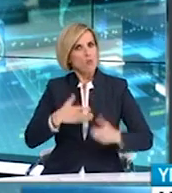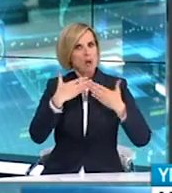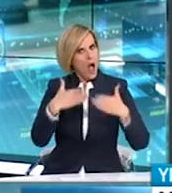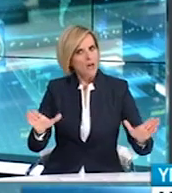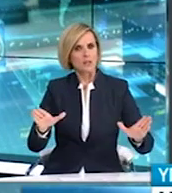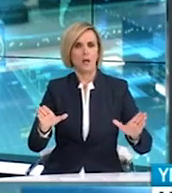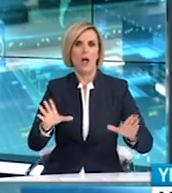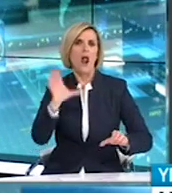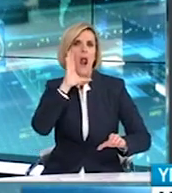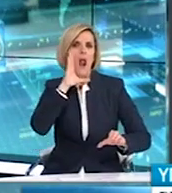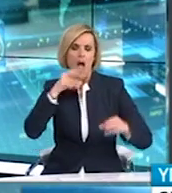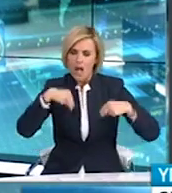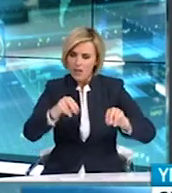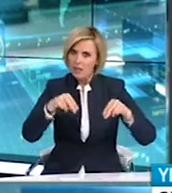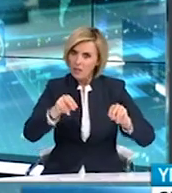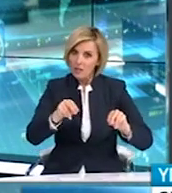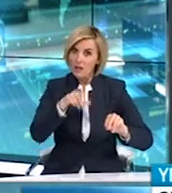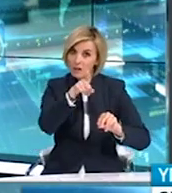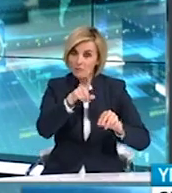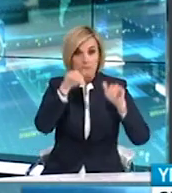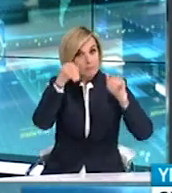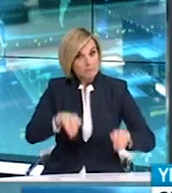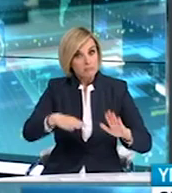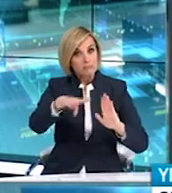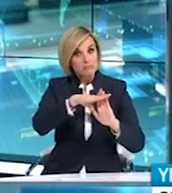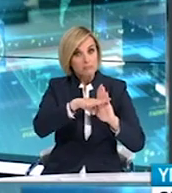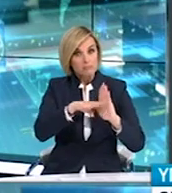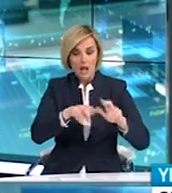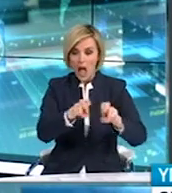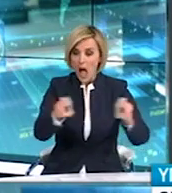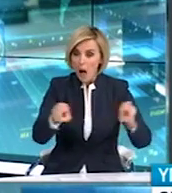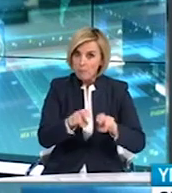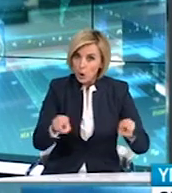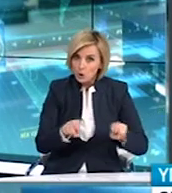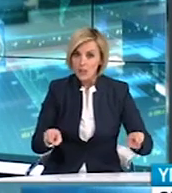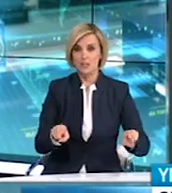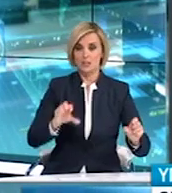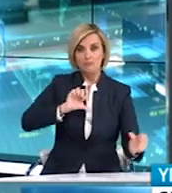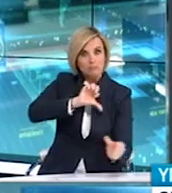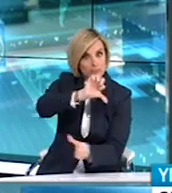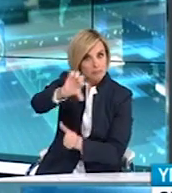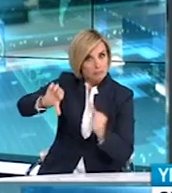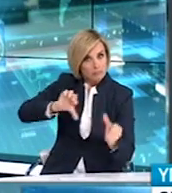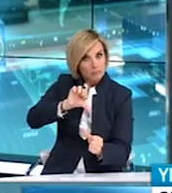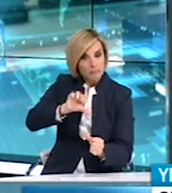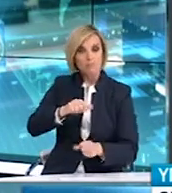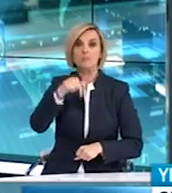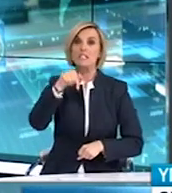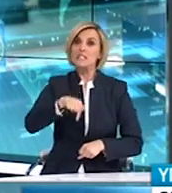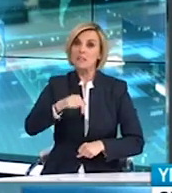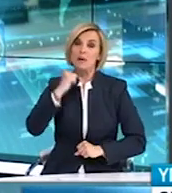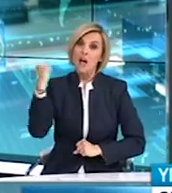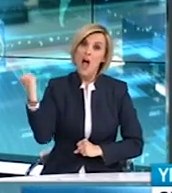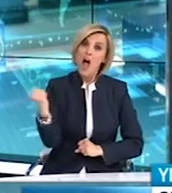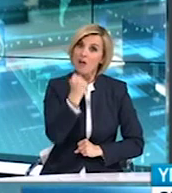ανοιχτές, εφόσον συμμορφώνονται με τους κανόνες για τη δημόσια υγεία που ανακοινώνει το Υπουργείο Ανάπτυξης και μόνο. Σήμερα, παρά τις συστάσεις, η